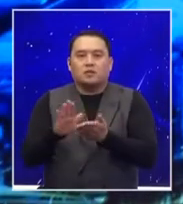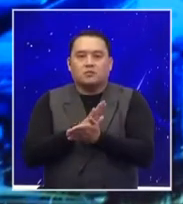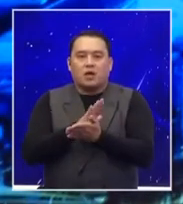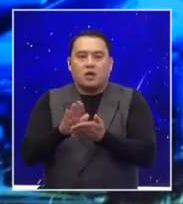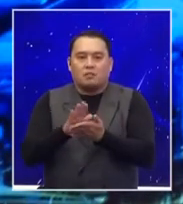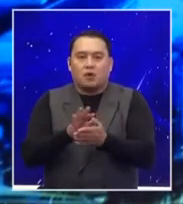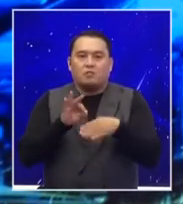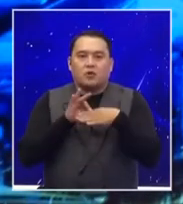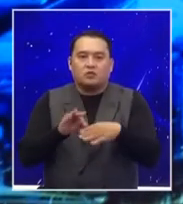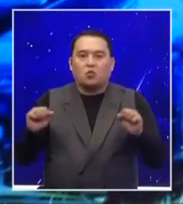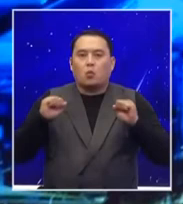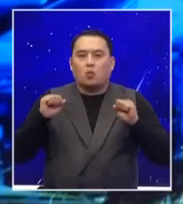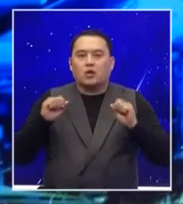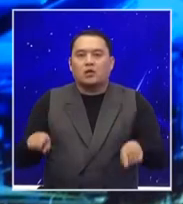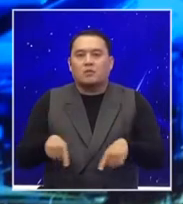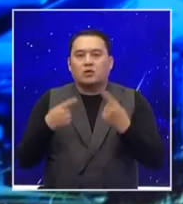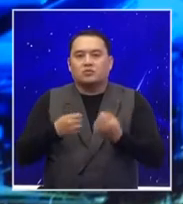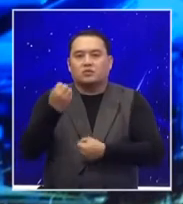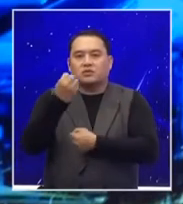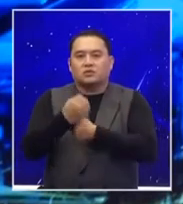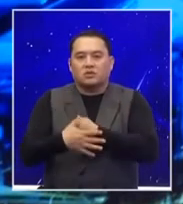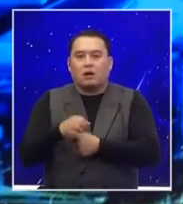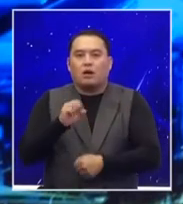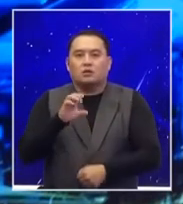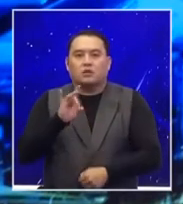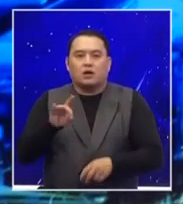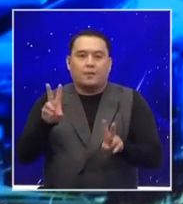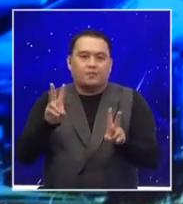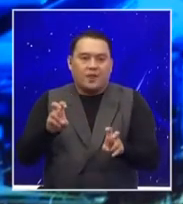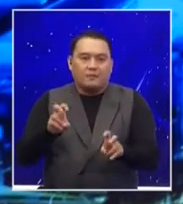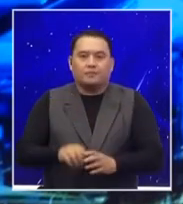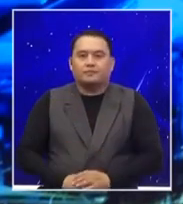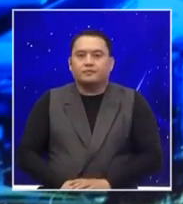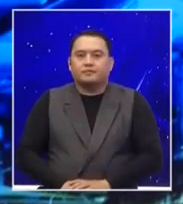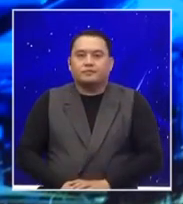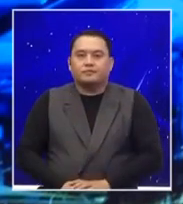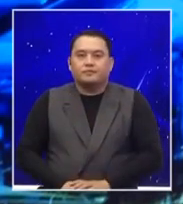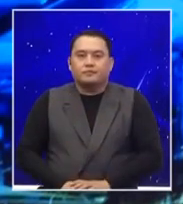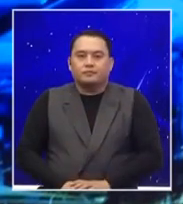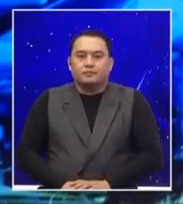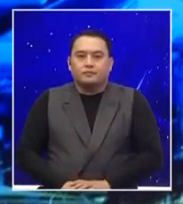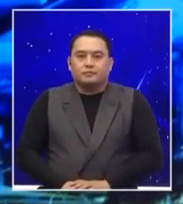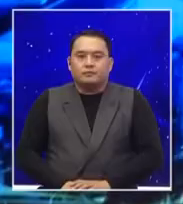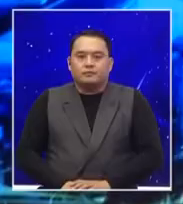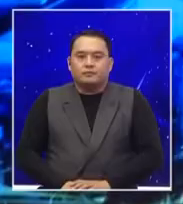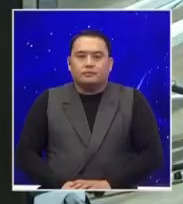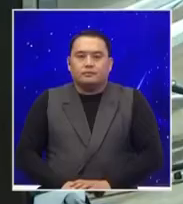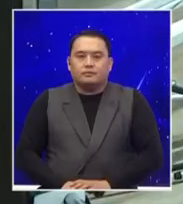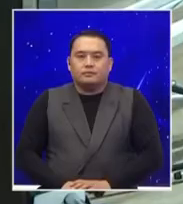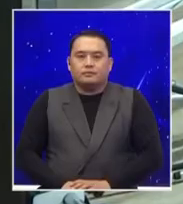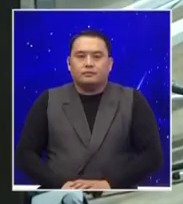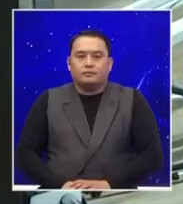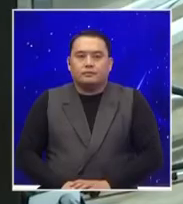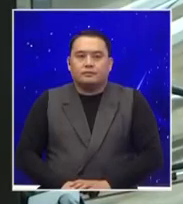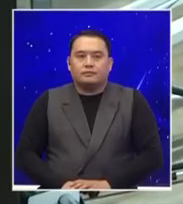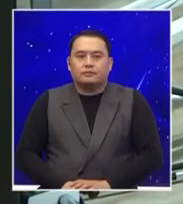на бесплатной основе предоставляются в спортивном реабилитационном центре «АСАР». Подробнее из материалов сюжета.